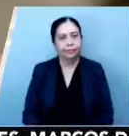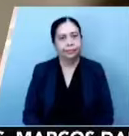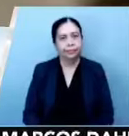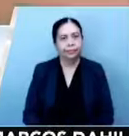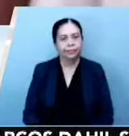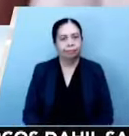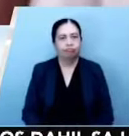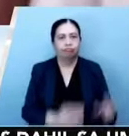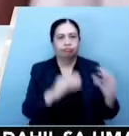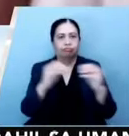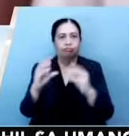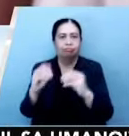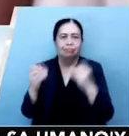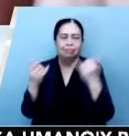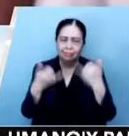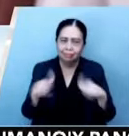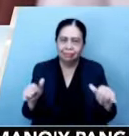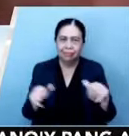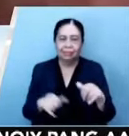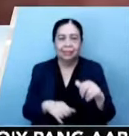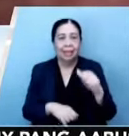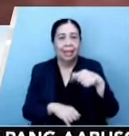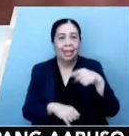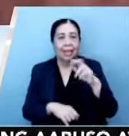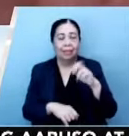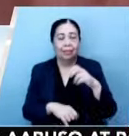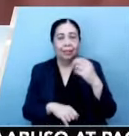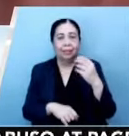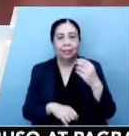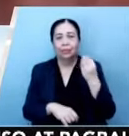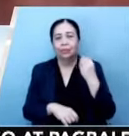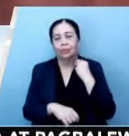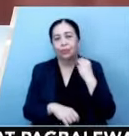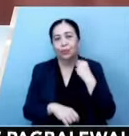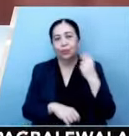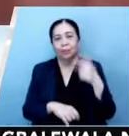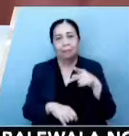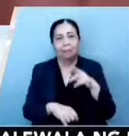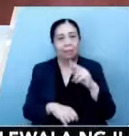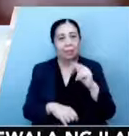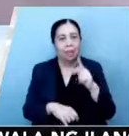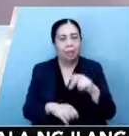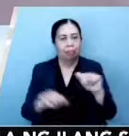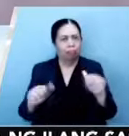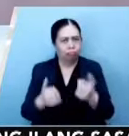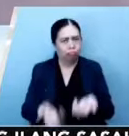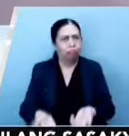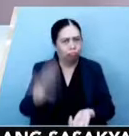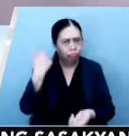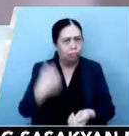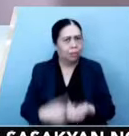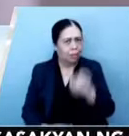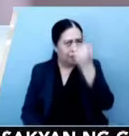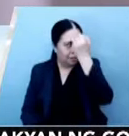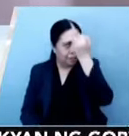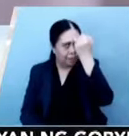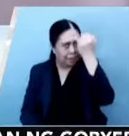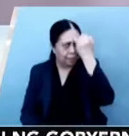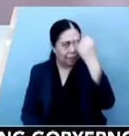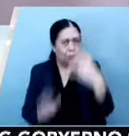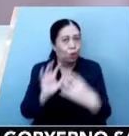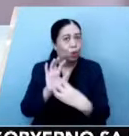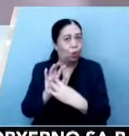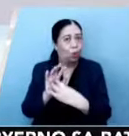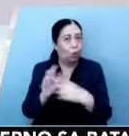Usap-usapan pa rin ngayon ang April Fool's prank ng isang takoyaki business na nang hamon noong April 1 na ipatato ang kanilang logo sa noo para makatanggap